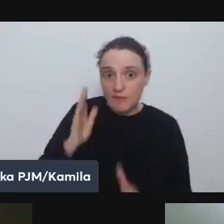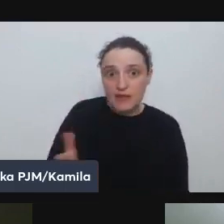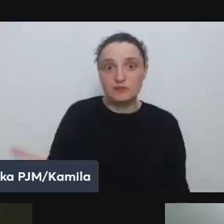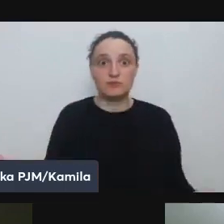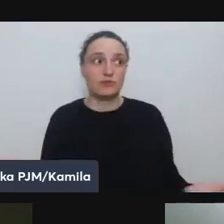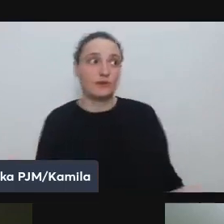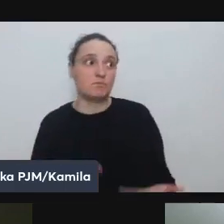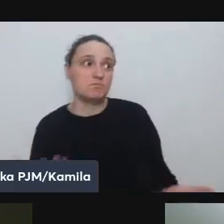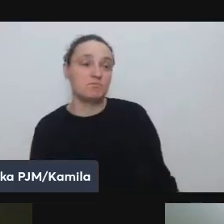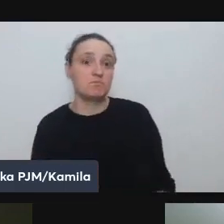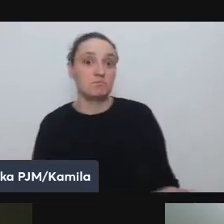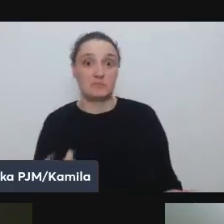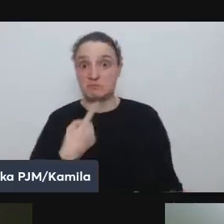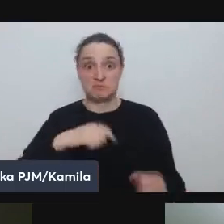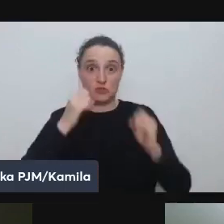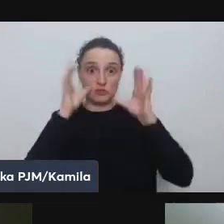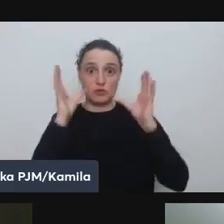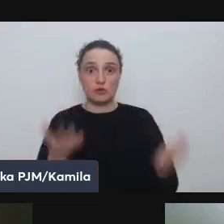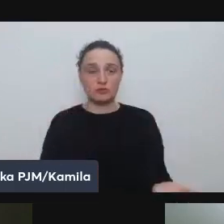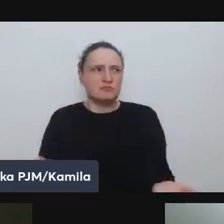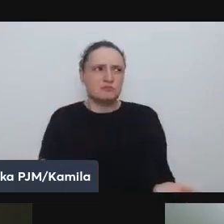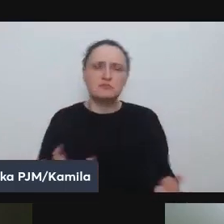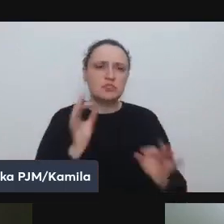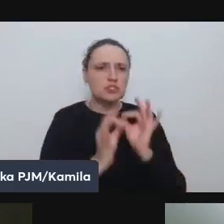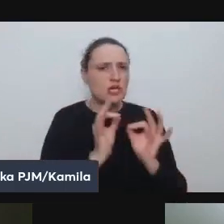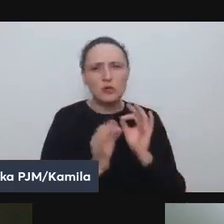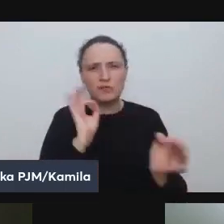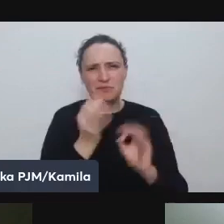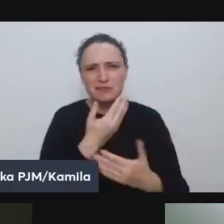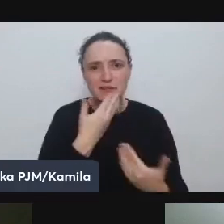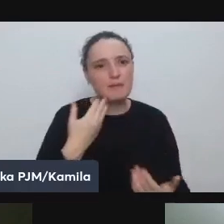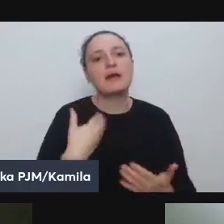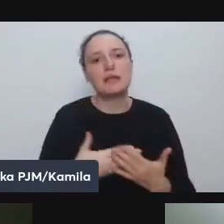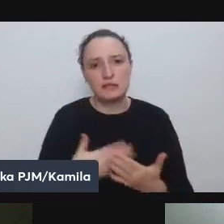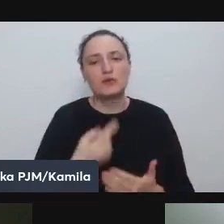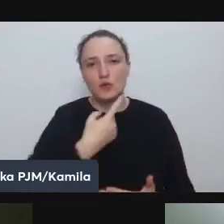Nie było to opisane jakoś bardziej szczegółowo, więc postanowiłyśmy